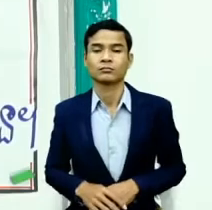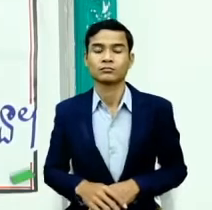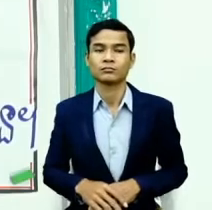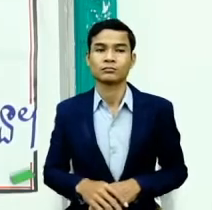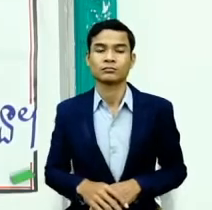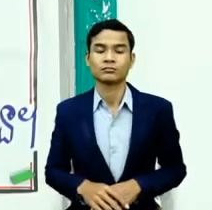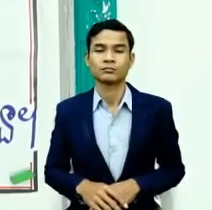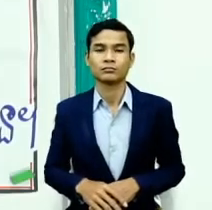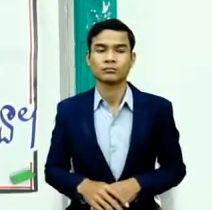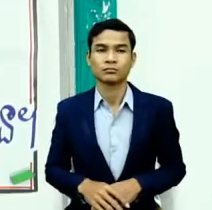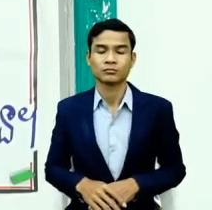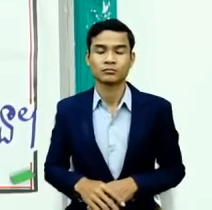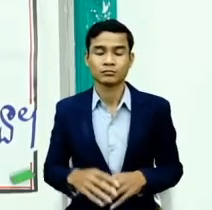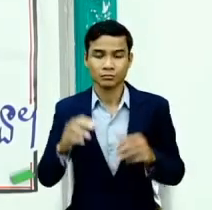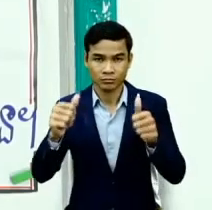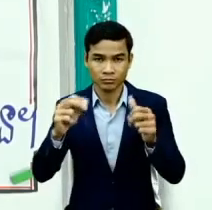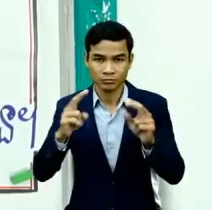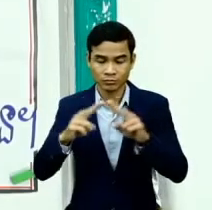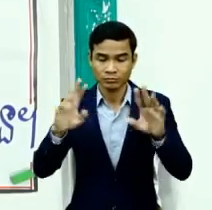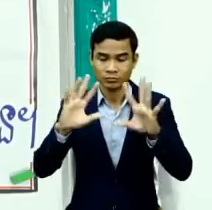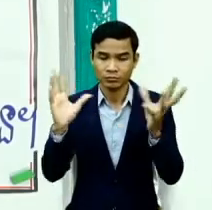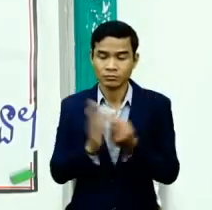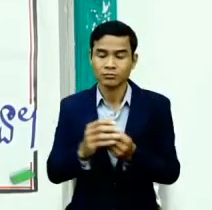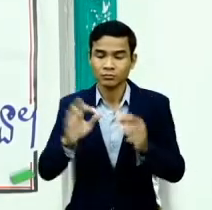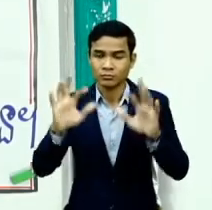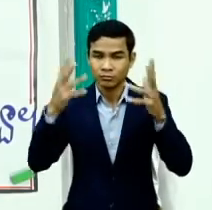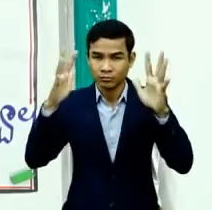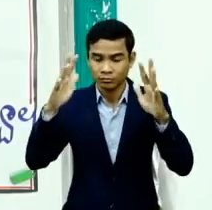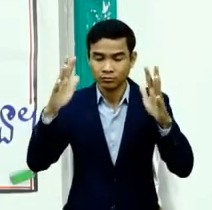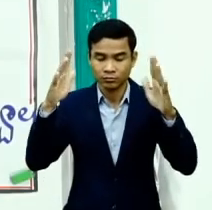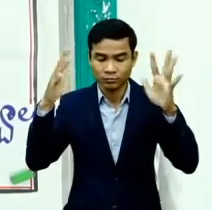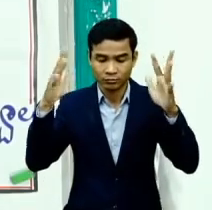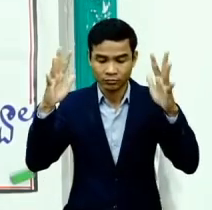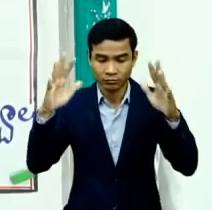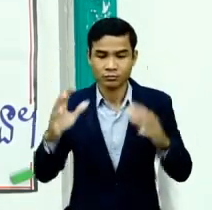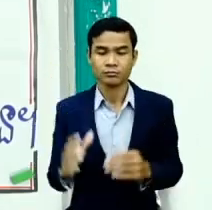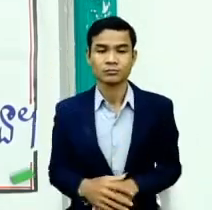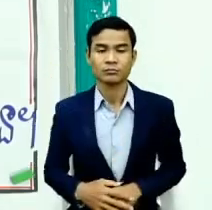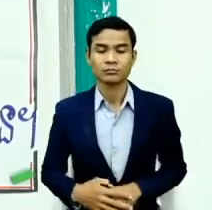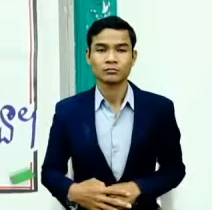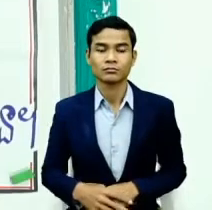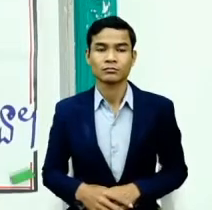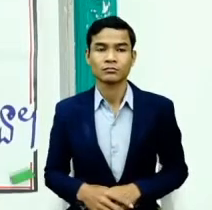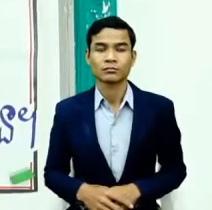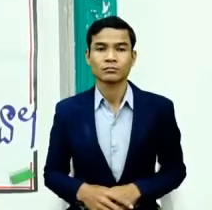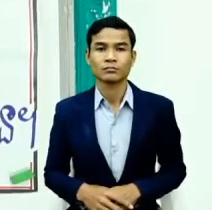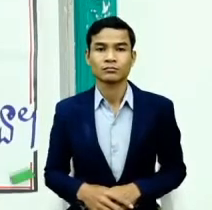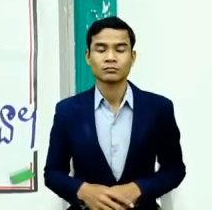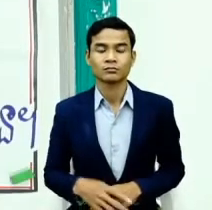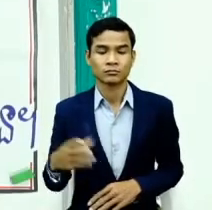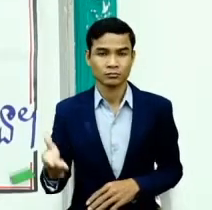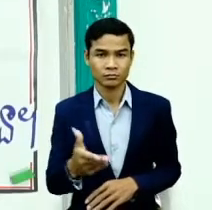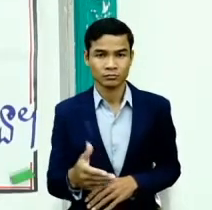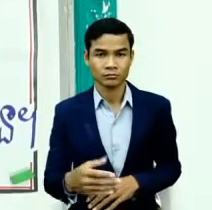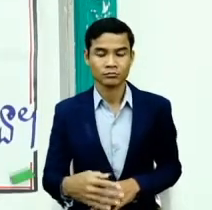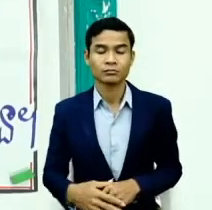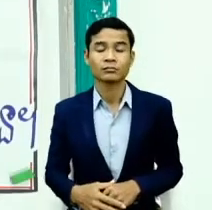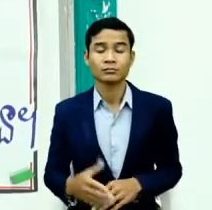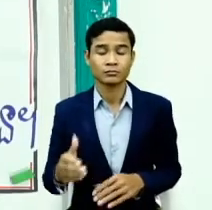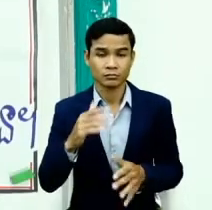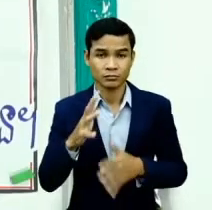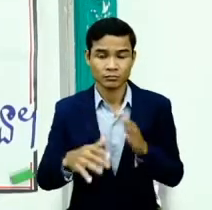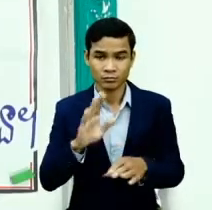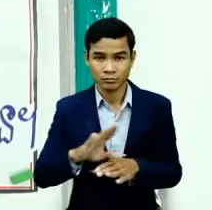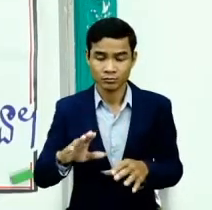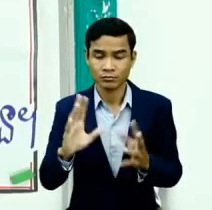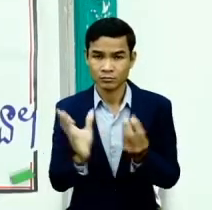chà ở khả năng này chương tự đẹp ố chì mùi khả nế chà hai con tình ở khả nế át là khuôn anh bình